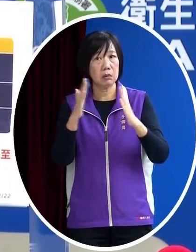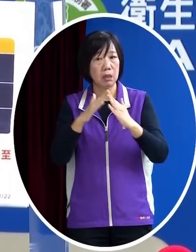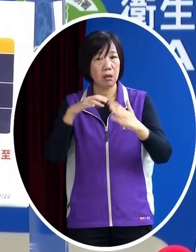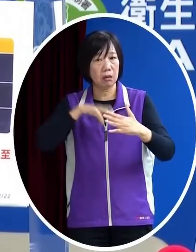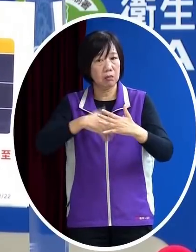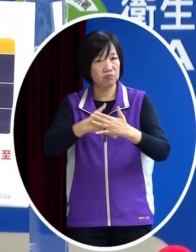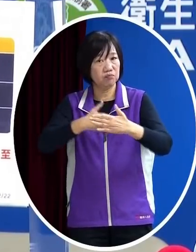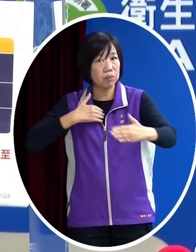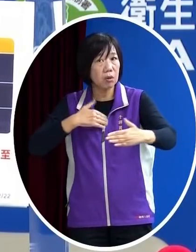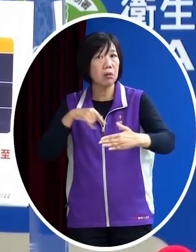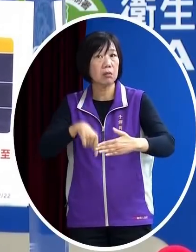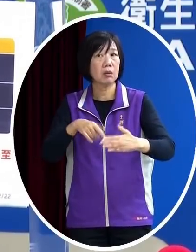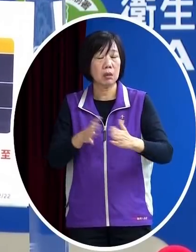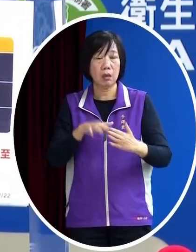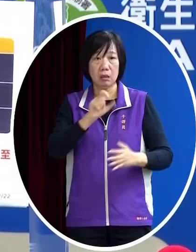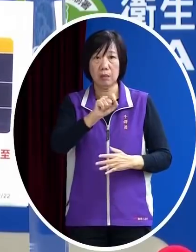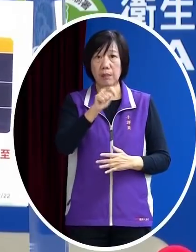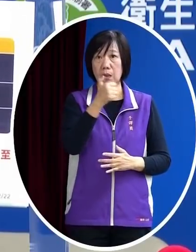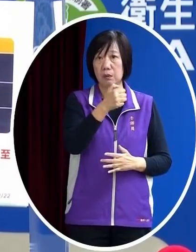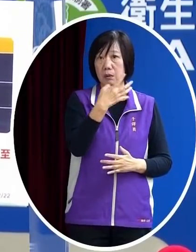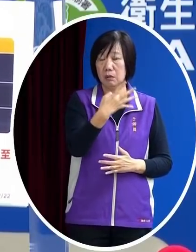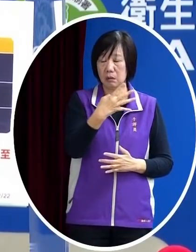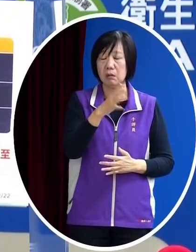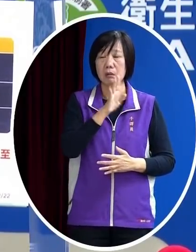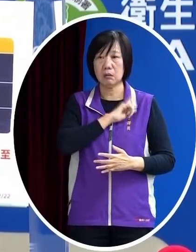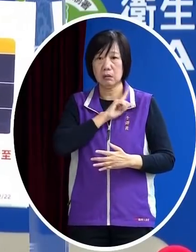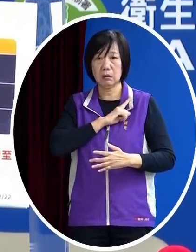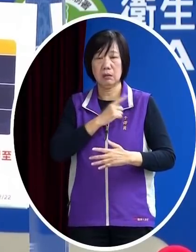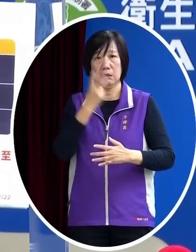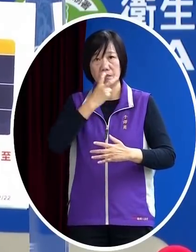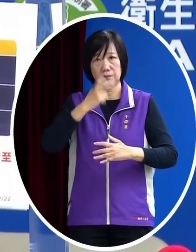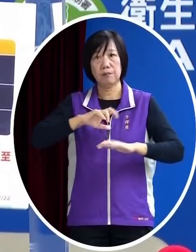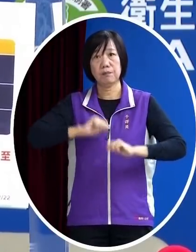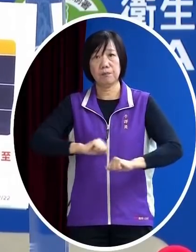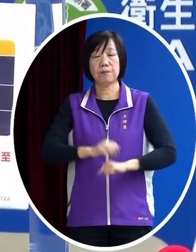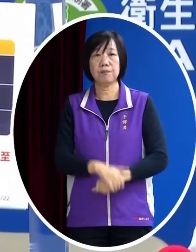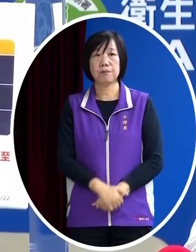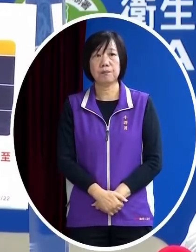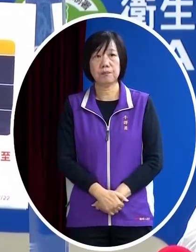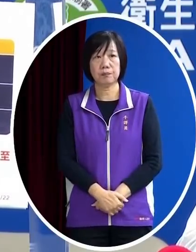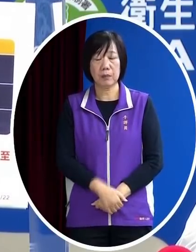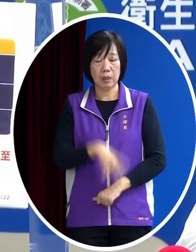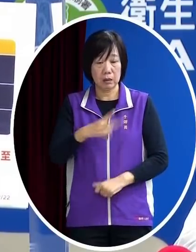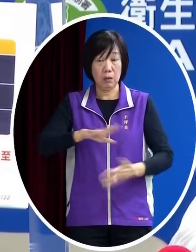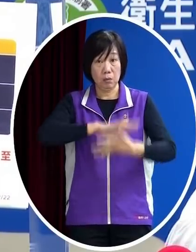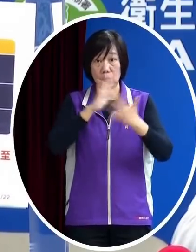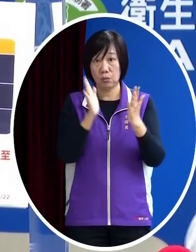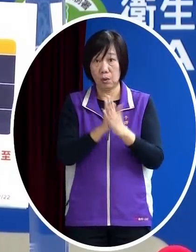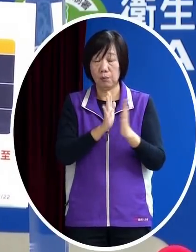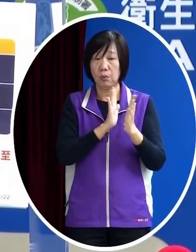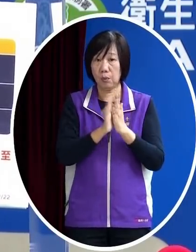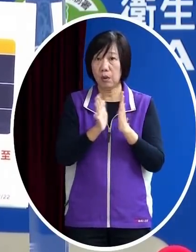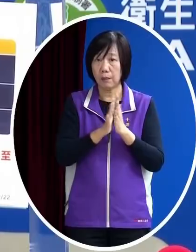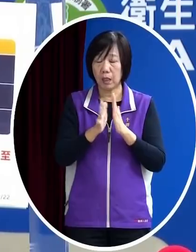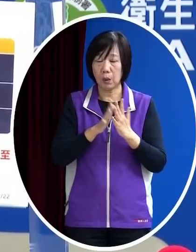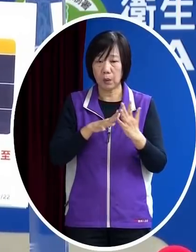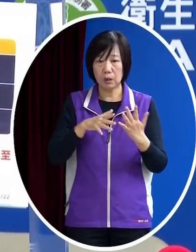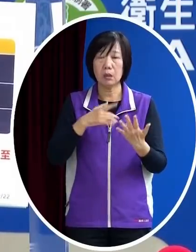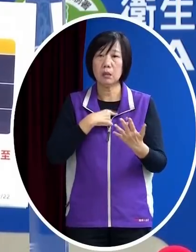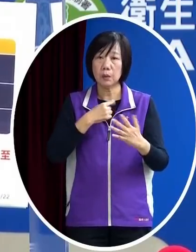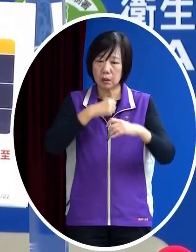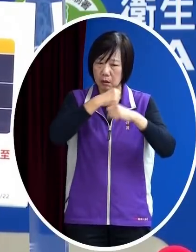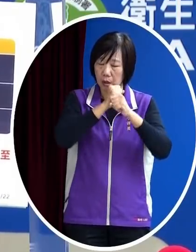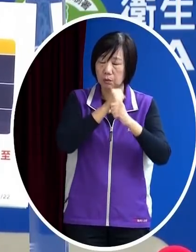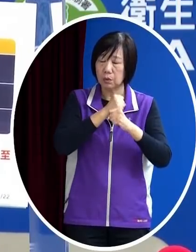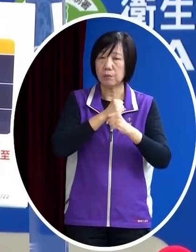象，154人列为自主健康管理。那全部会安排裁剪，那目前